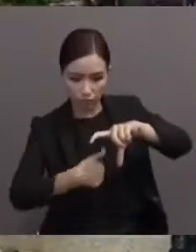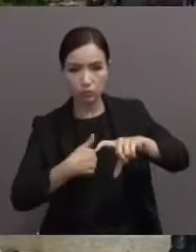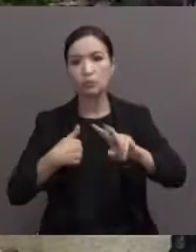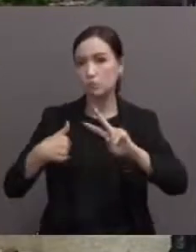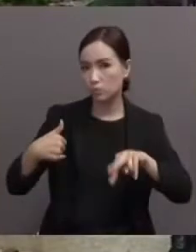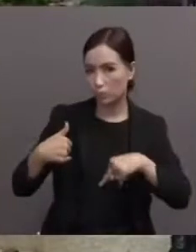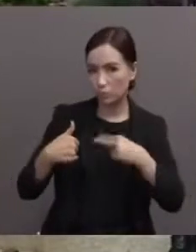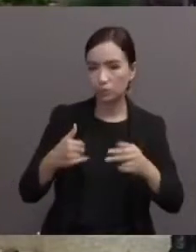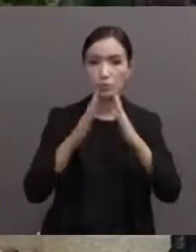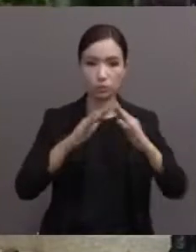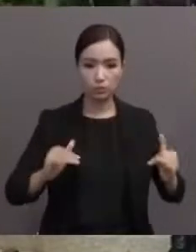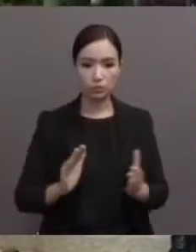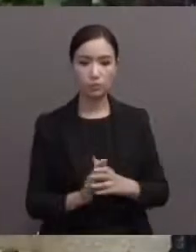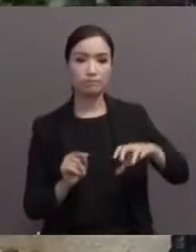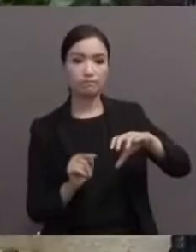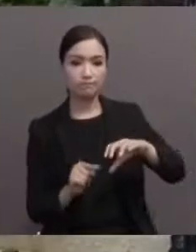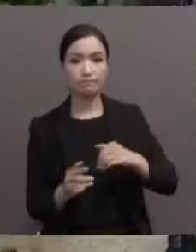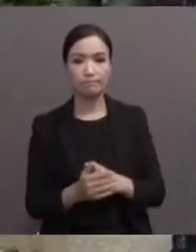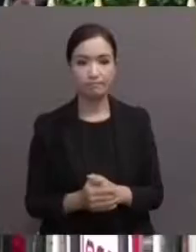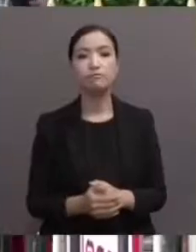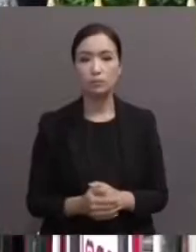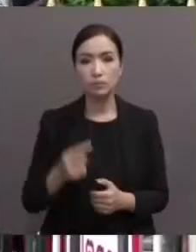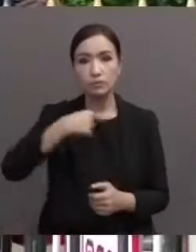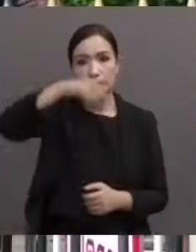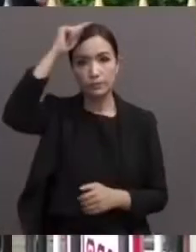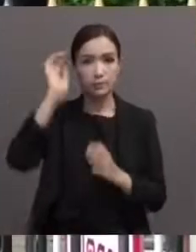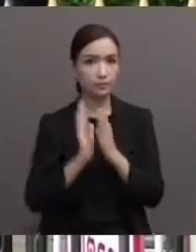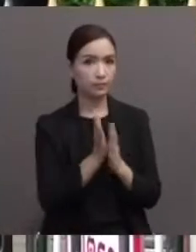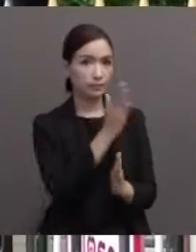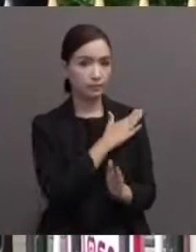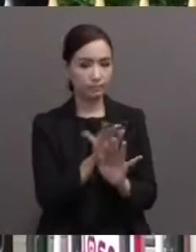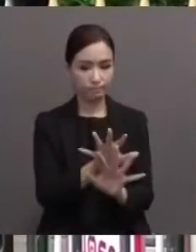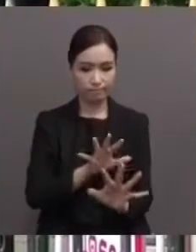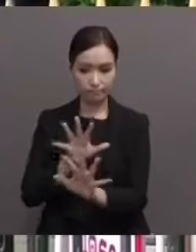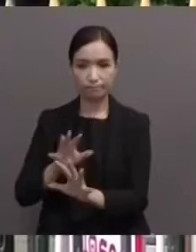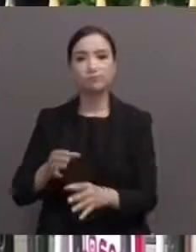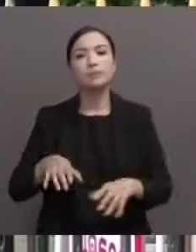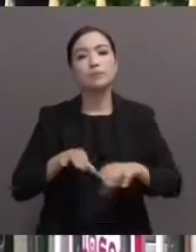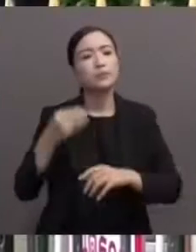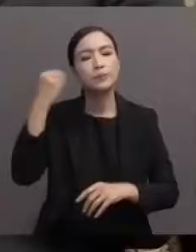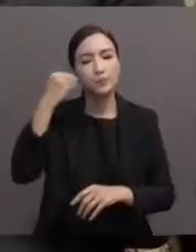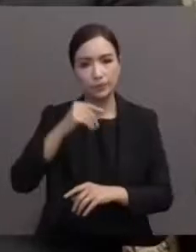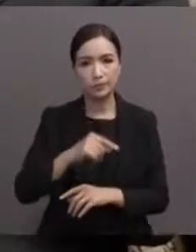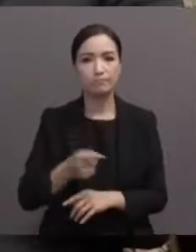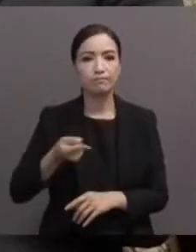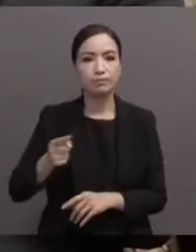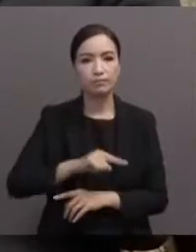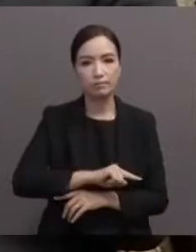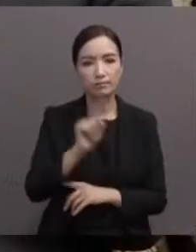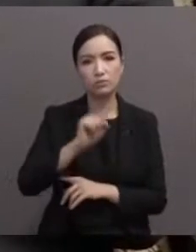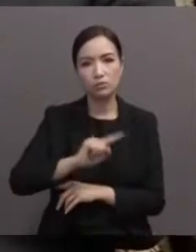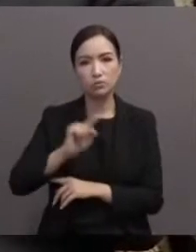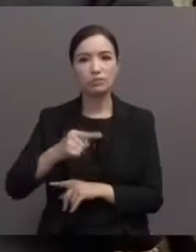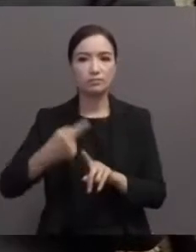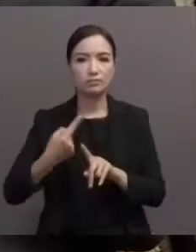ในวัดชลประทานรังสฤษฎิ์ค่ะสำหรับพิธีบรรพชาอุปสมบทนะคะทางวัดจัดขึ้นเป็นประจำทุกวันที่1ของเดือนเพื่อถวายเ